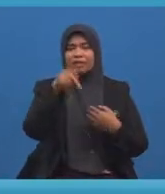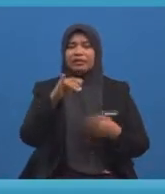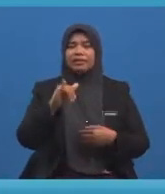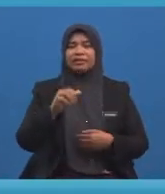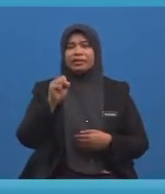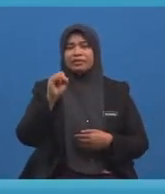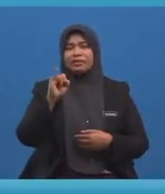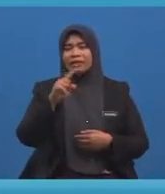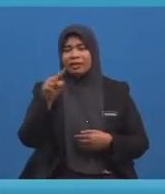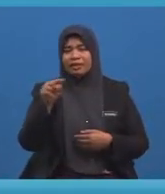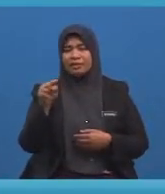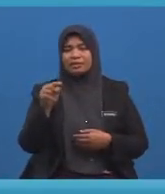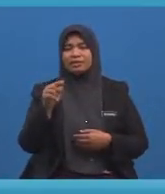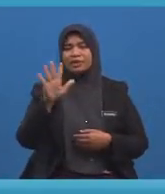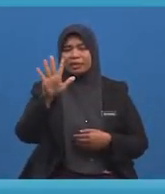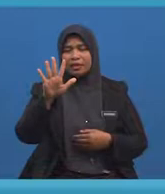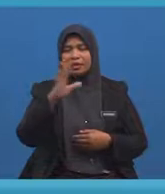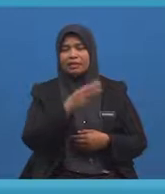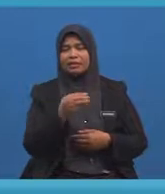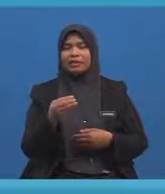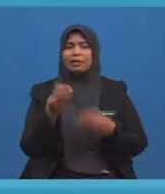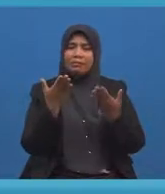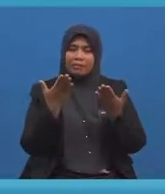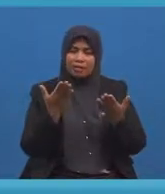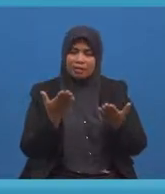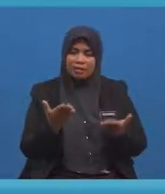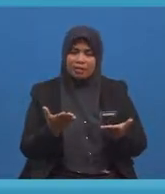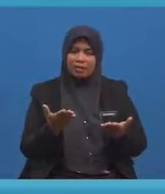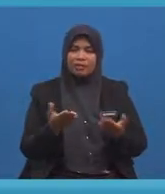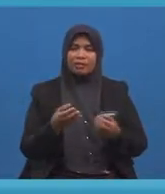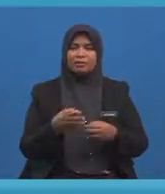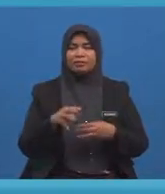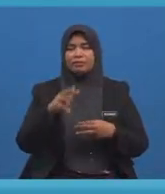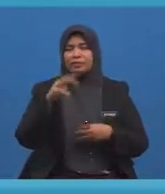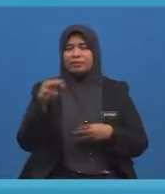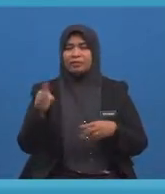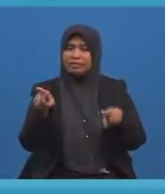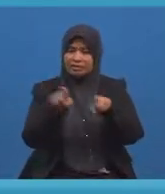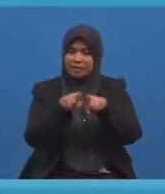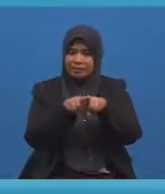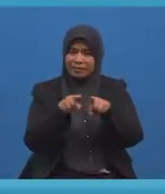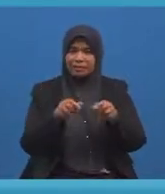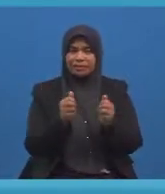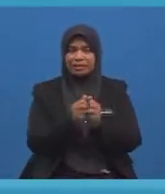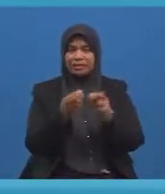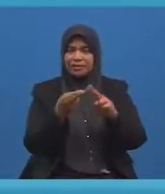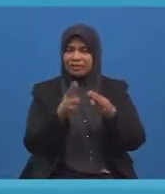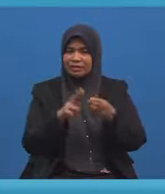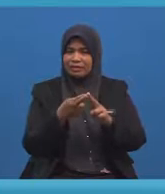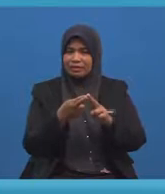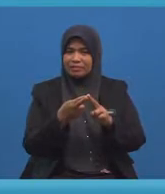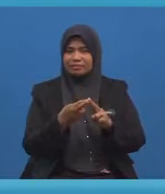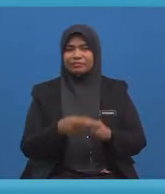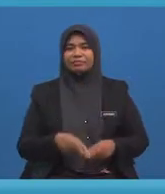tangan dan berat murid-murid sama dengan rakan-rakan kamu? Apa? Ya,